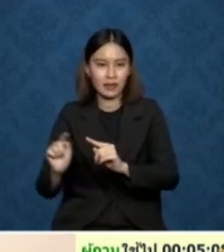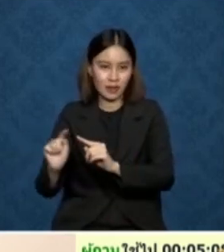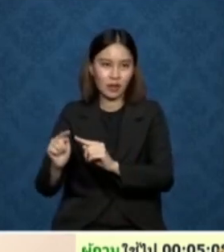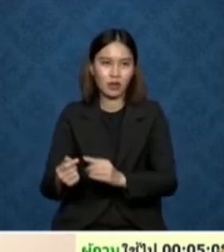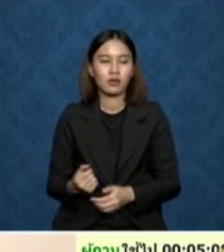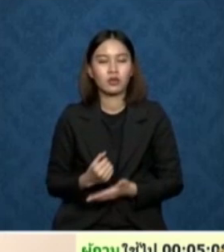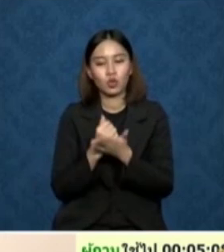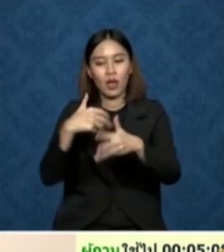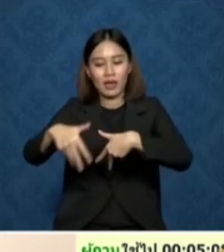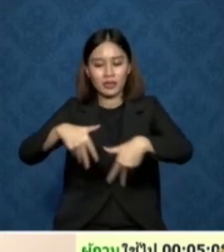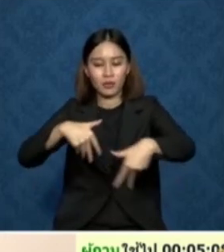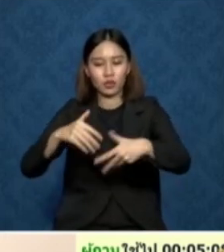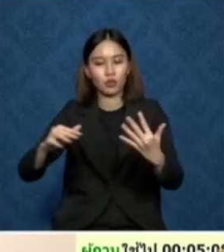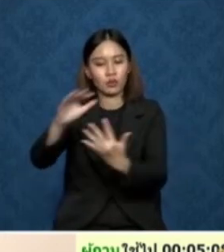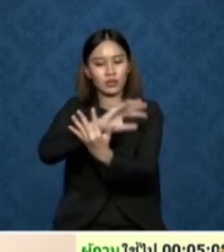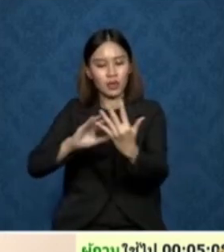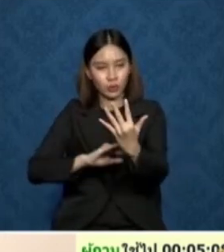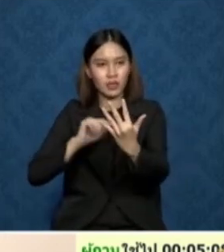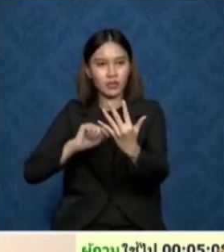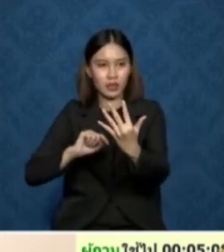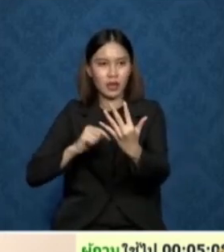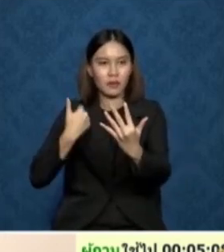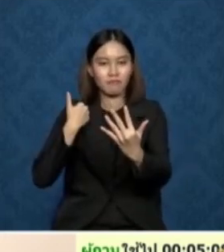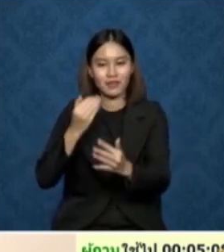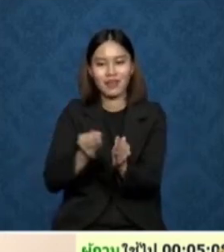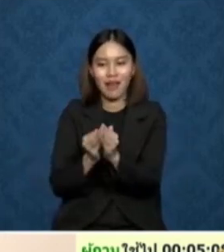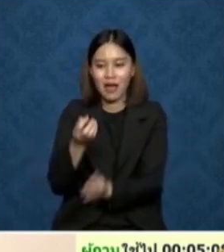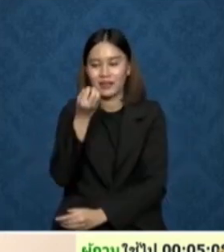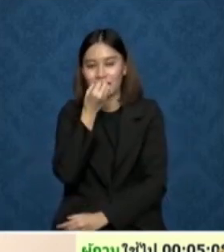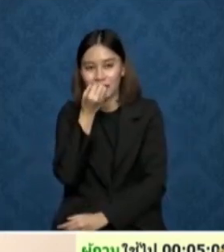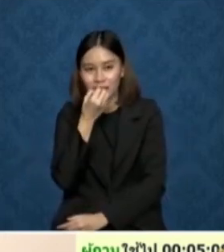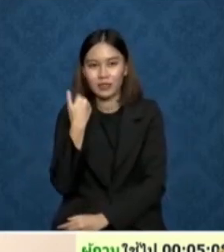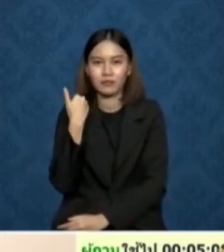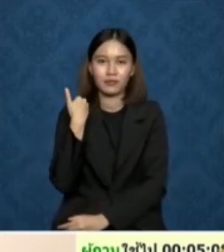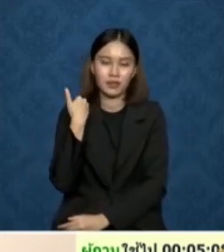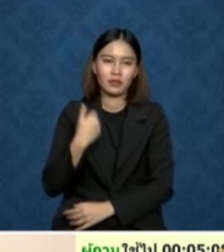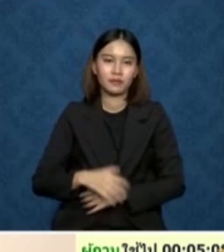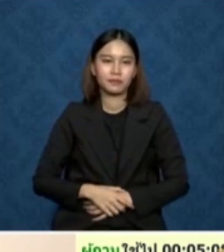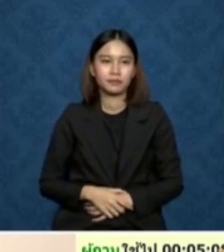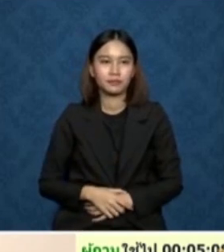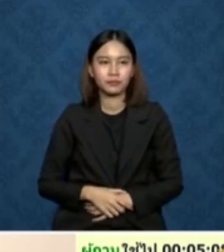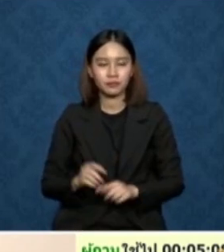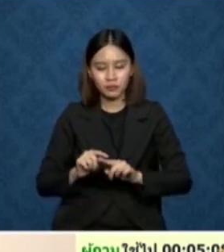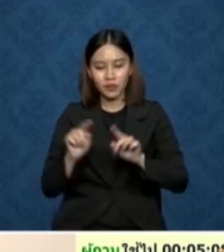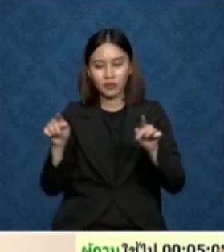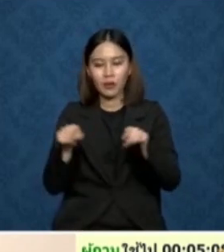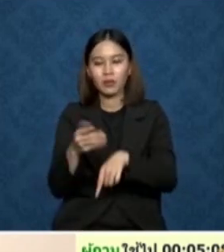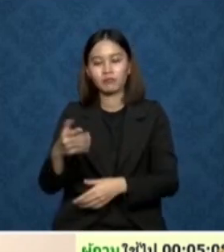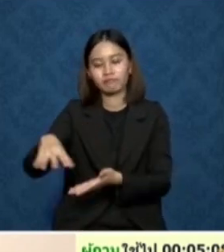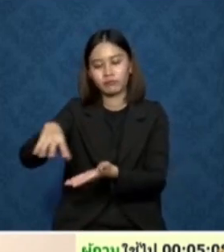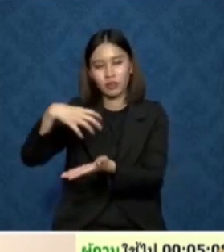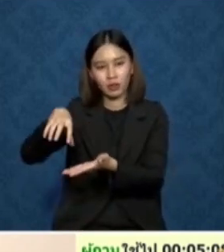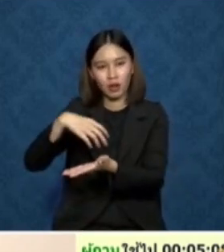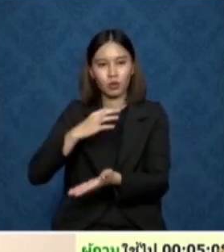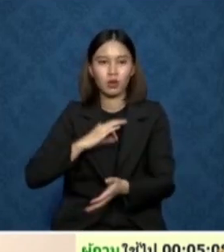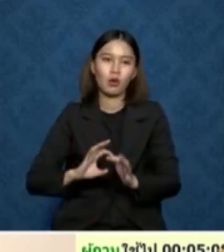ทำให้ประชากรของประเทศไยเรามีอาหารหลอเลี้ยงได้ดียิงขึ้นแต่อย่ที่ท่านเรียน